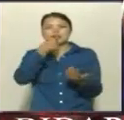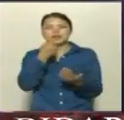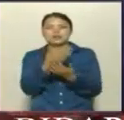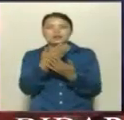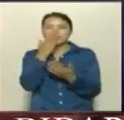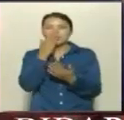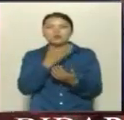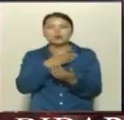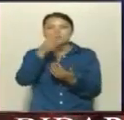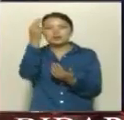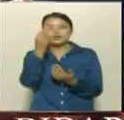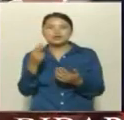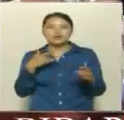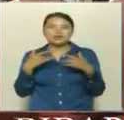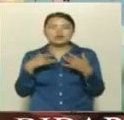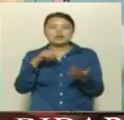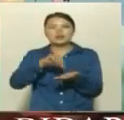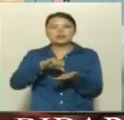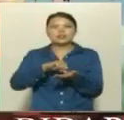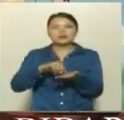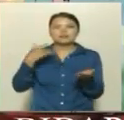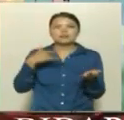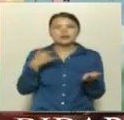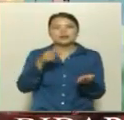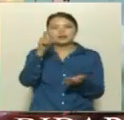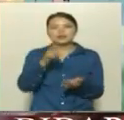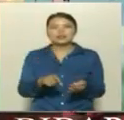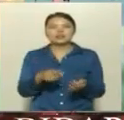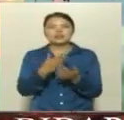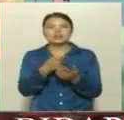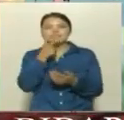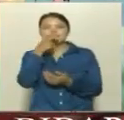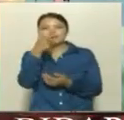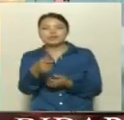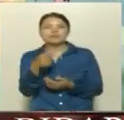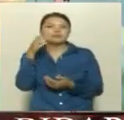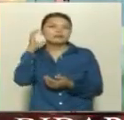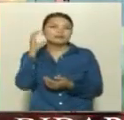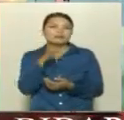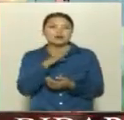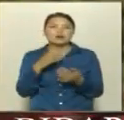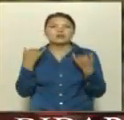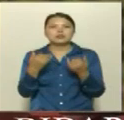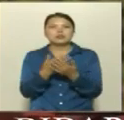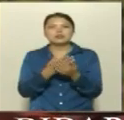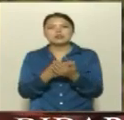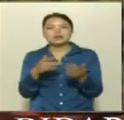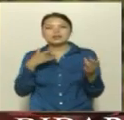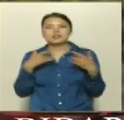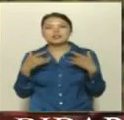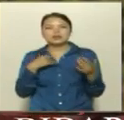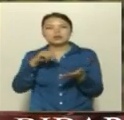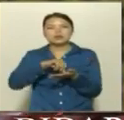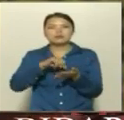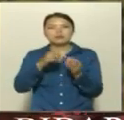сел любителей искусства малоизвестными произведениями популярных певцов с удовольствием погружая смерть традиционной казахской музыки в концерте приняли